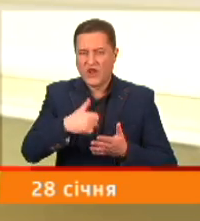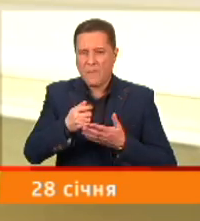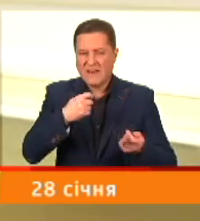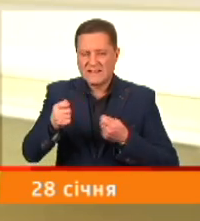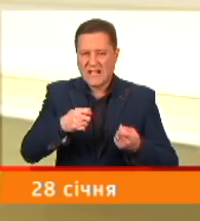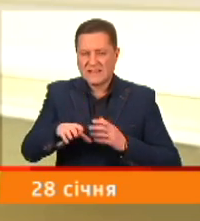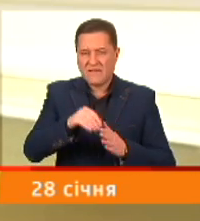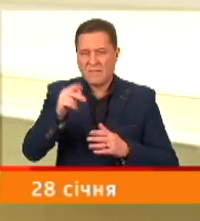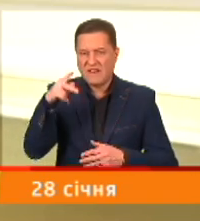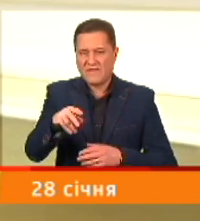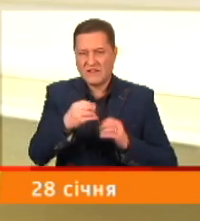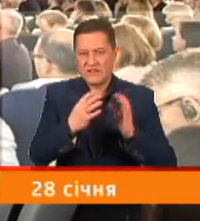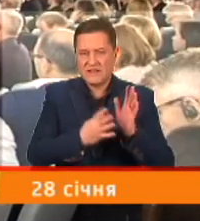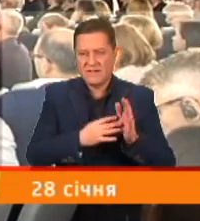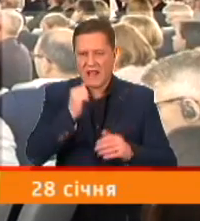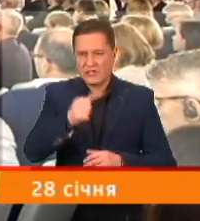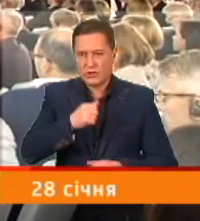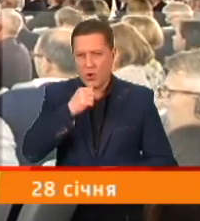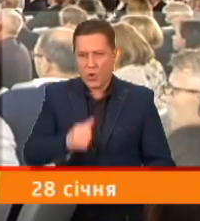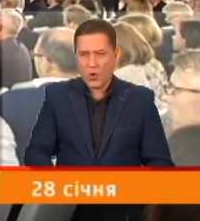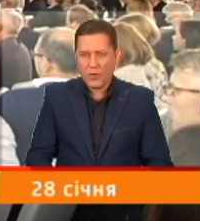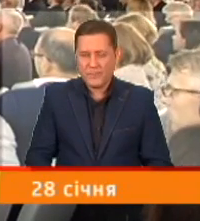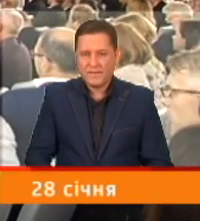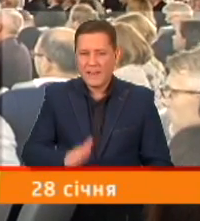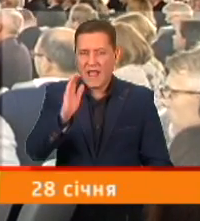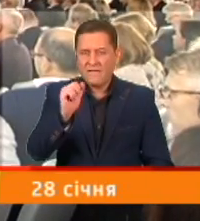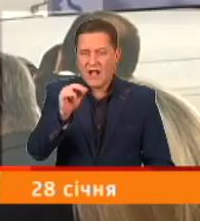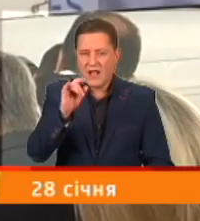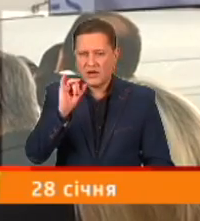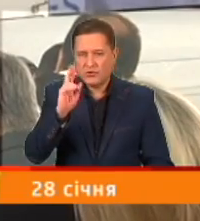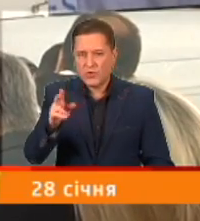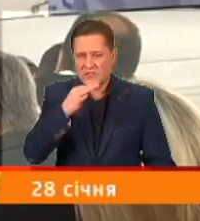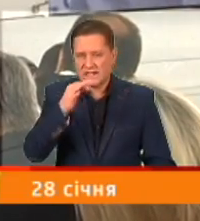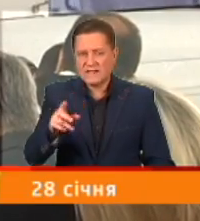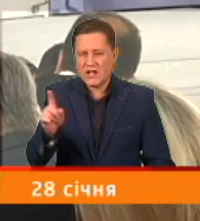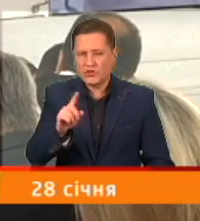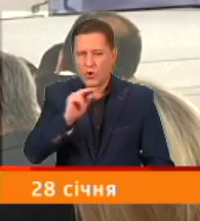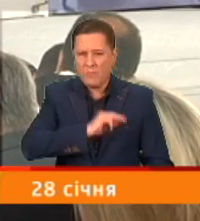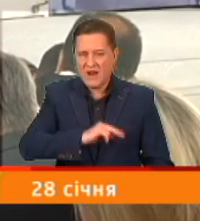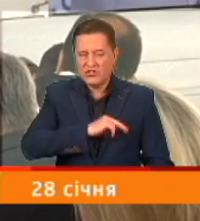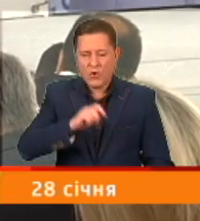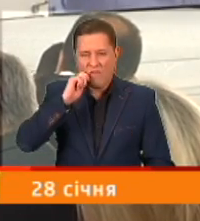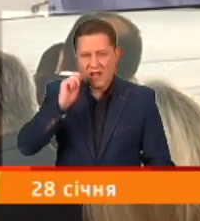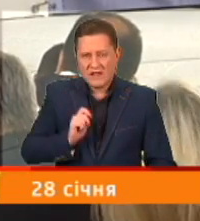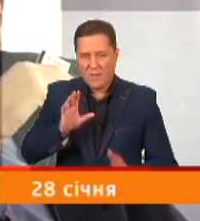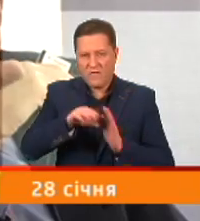виборах 2019 року. Водночас Вакарчук натякнув, що працюватиме в українській